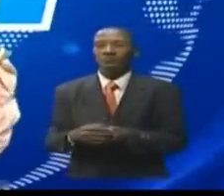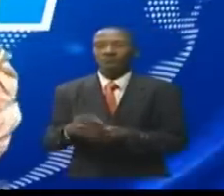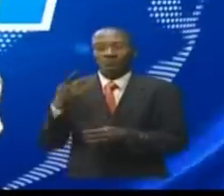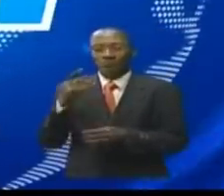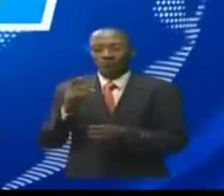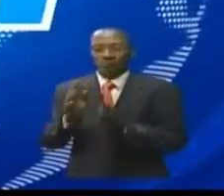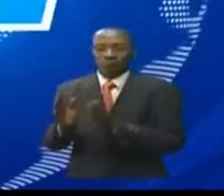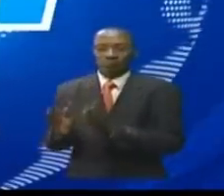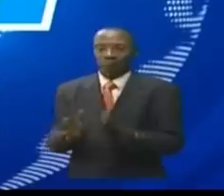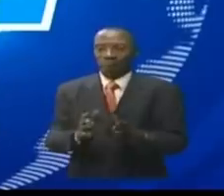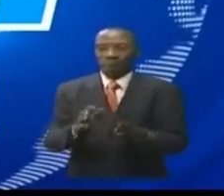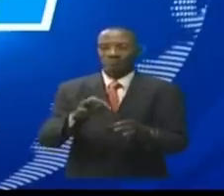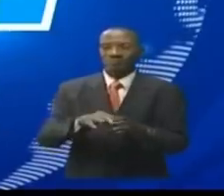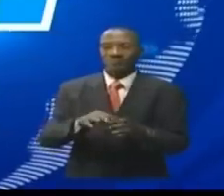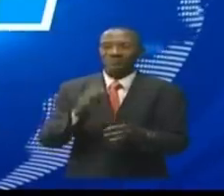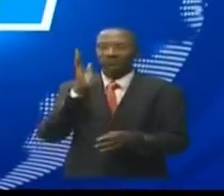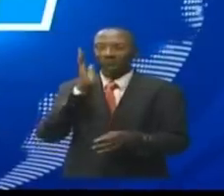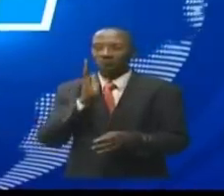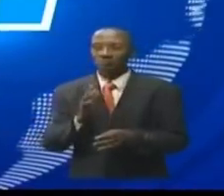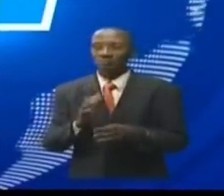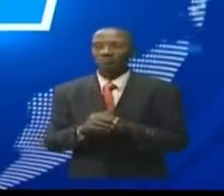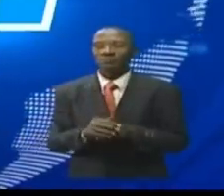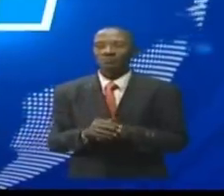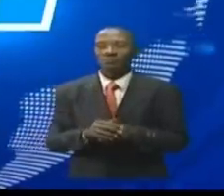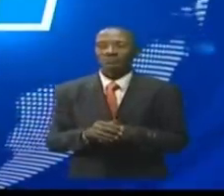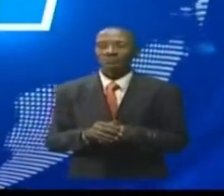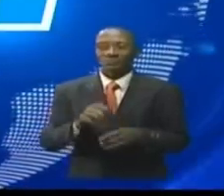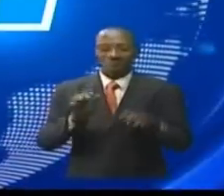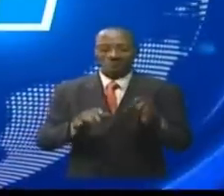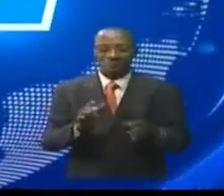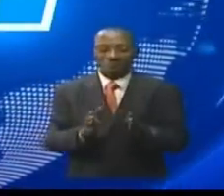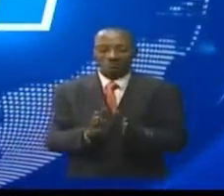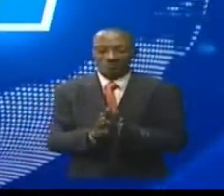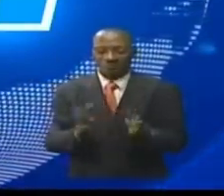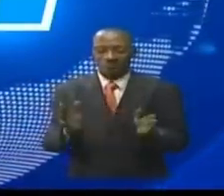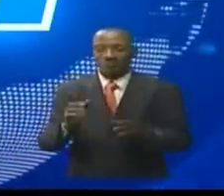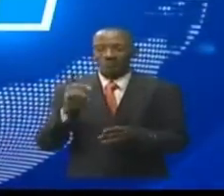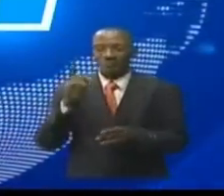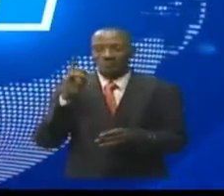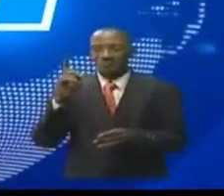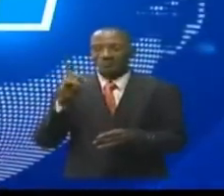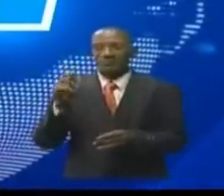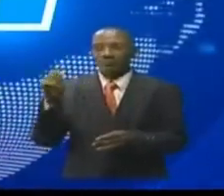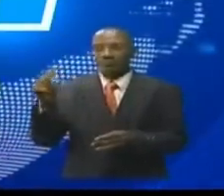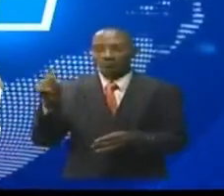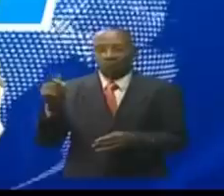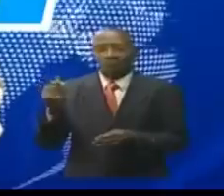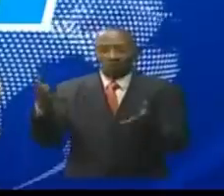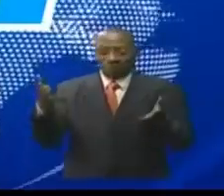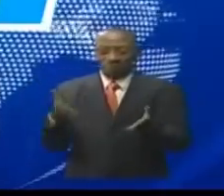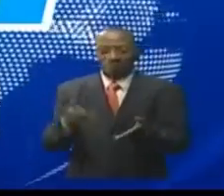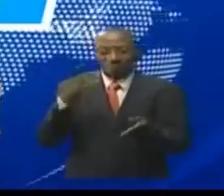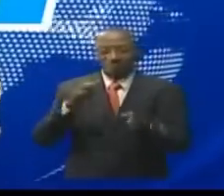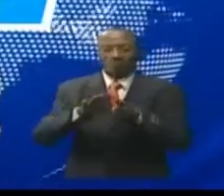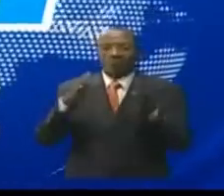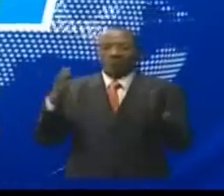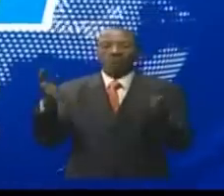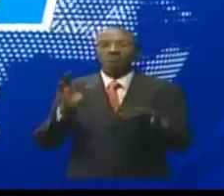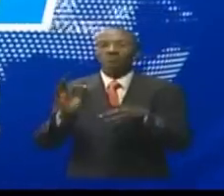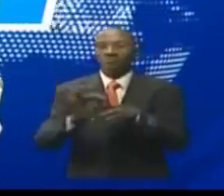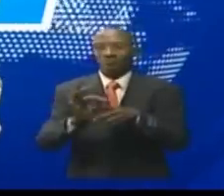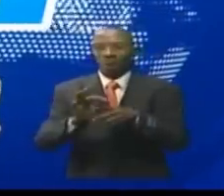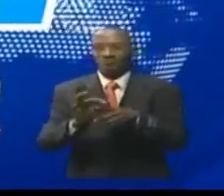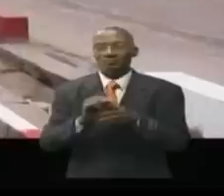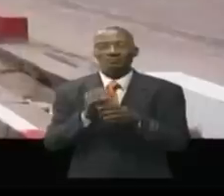prochaines. C'est le secrétaire général du centre de formation qui a procédé à l'ouverture de ces assises. Kinara Moussaché a signé